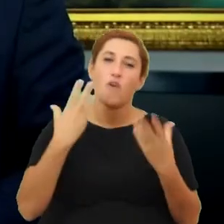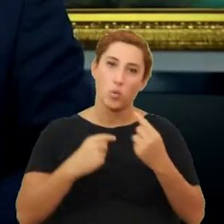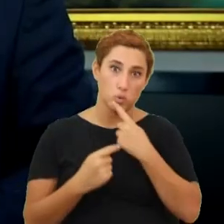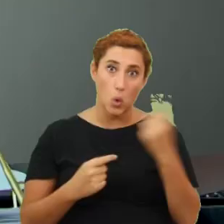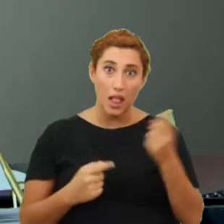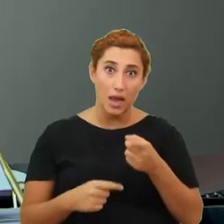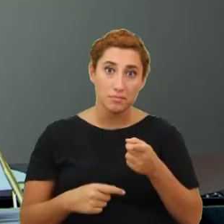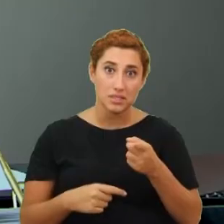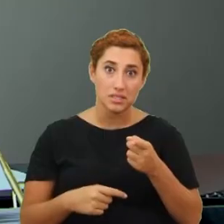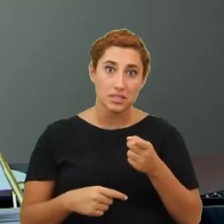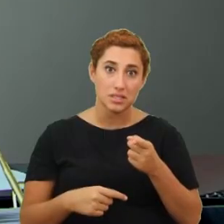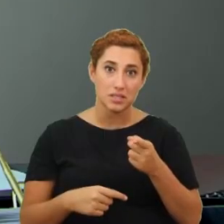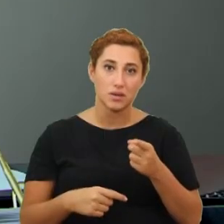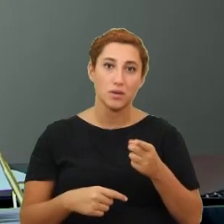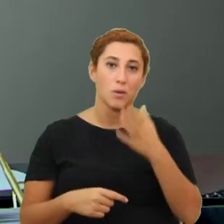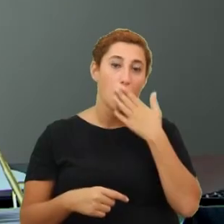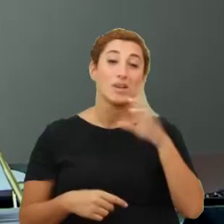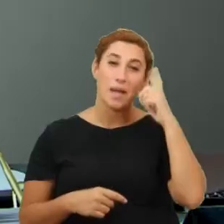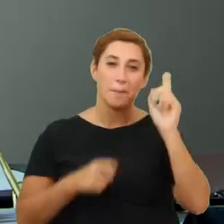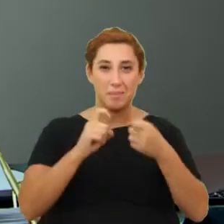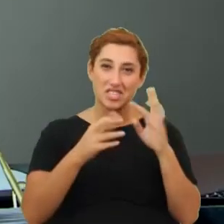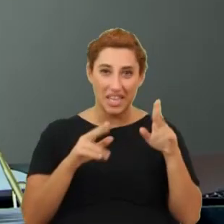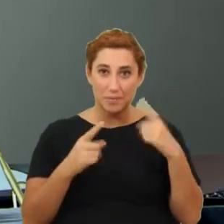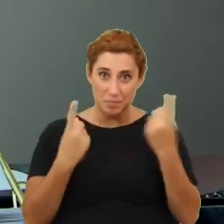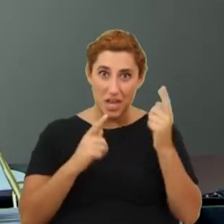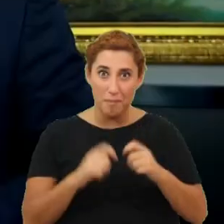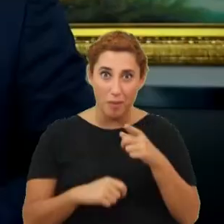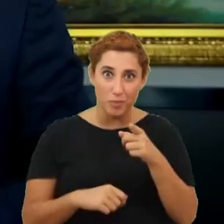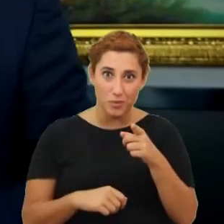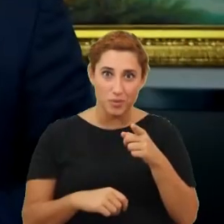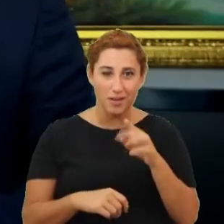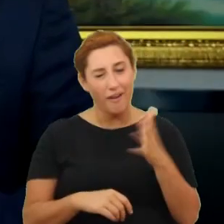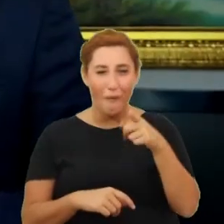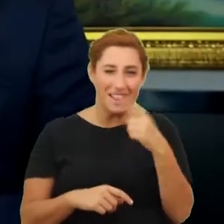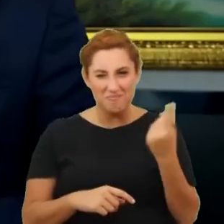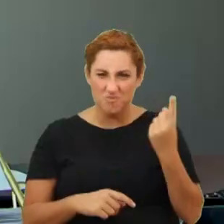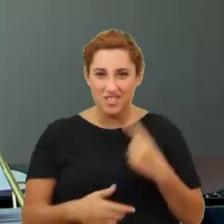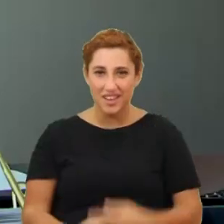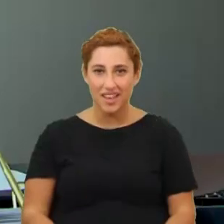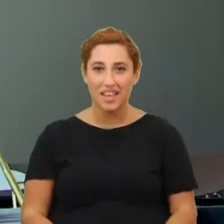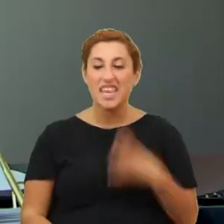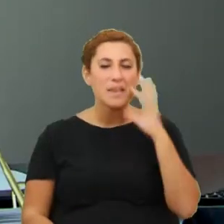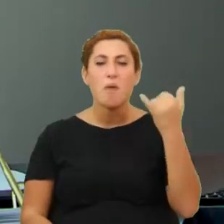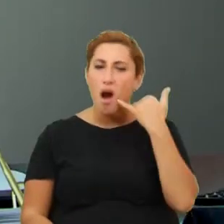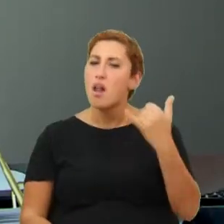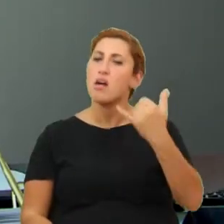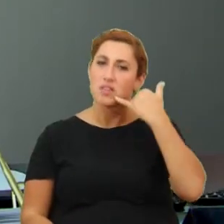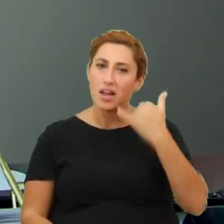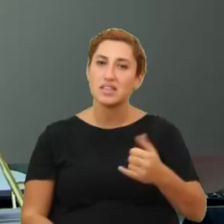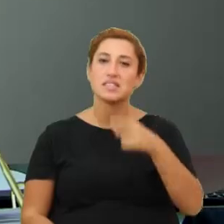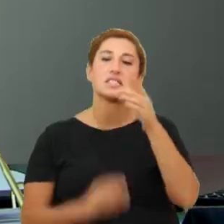ettiğimi söyler misiniz? Yoksa bilmece gibi bir şey mi çeviriyorsun? Öyle bir şey. Kim ararsa